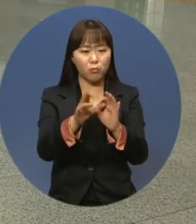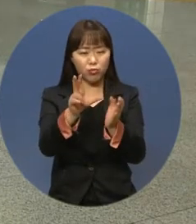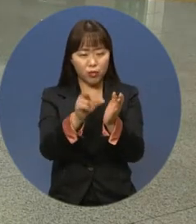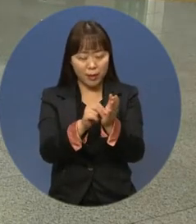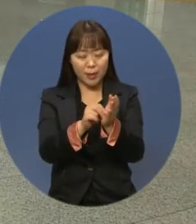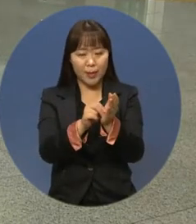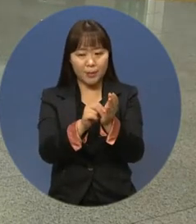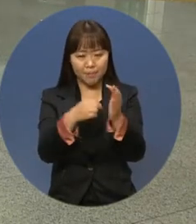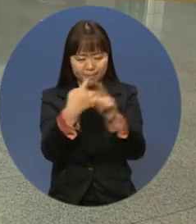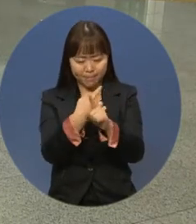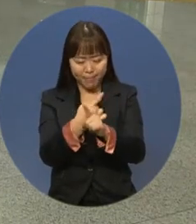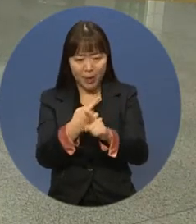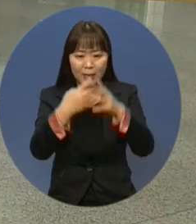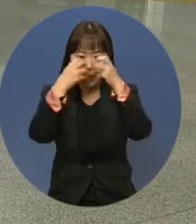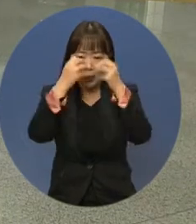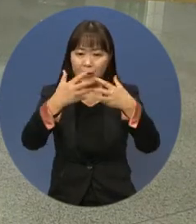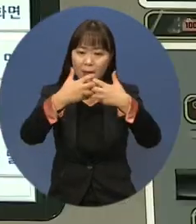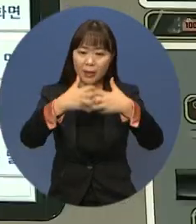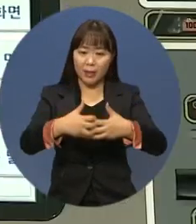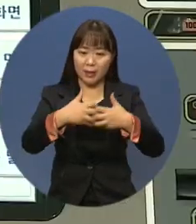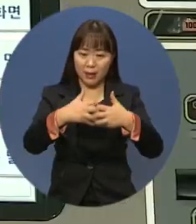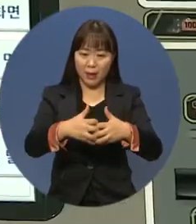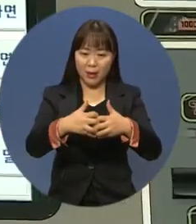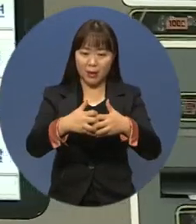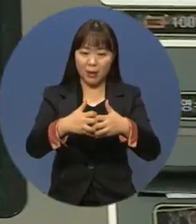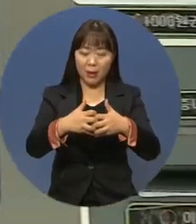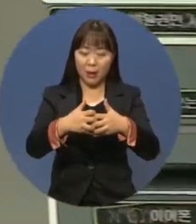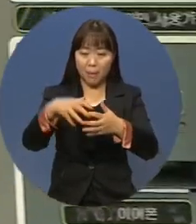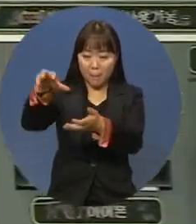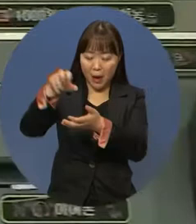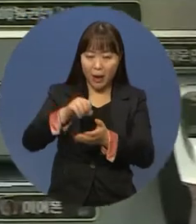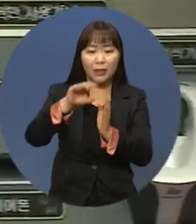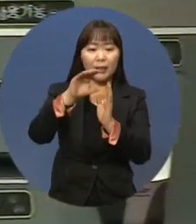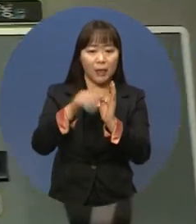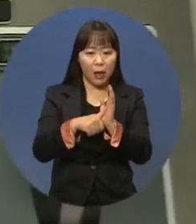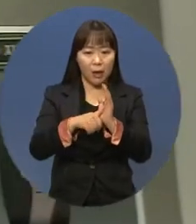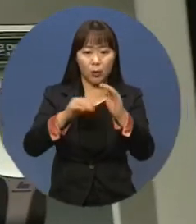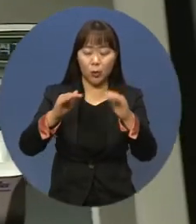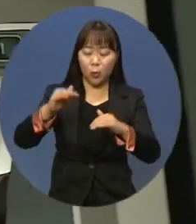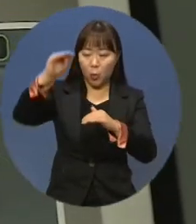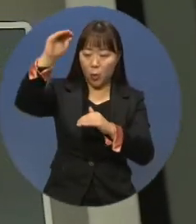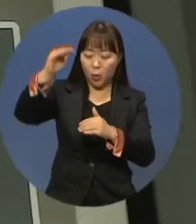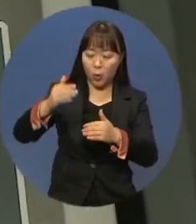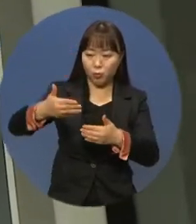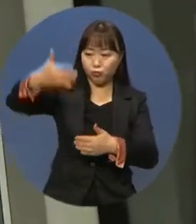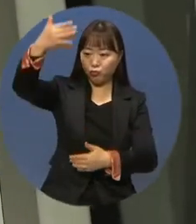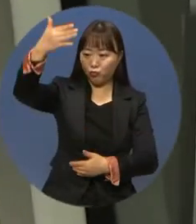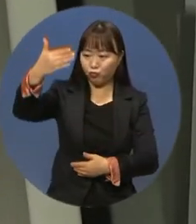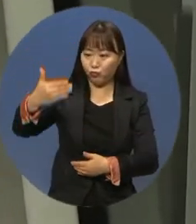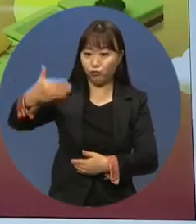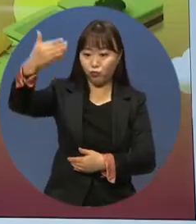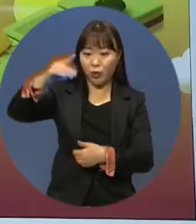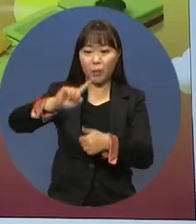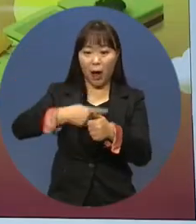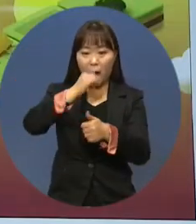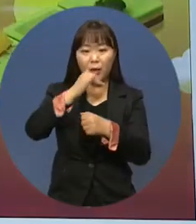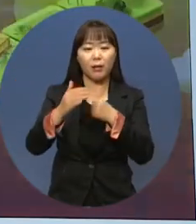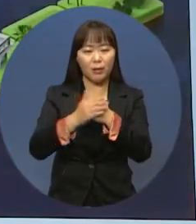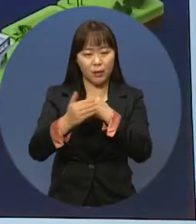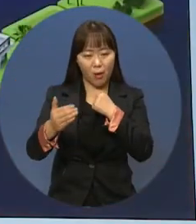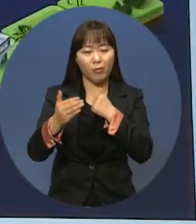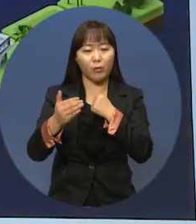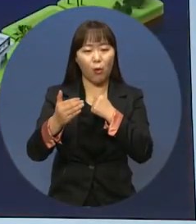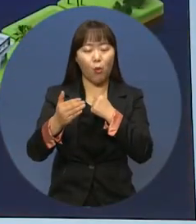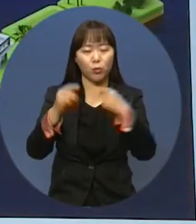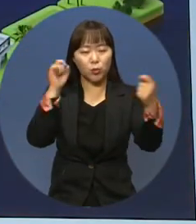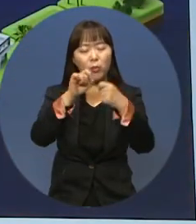반영해 신규 무인민원발급기 를 도입하는 경우 높이 조절 기능을 필수 로 탑재 접근성을 높일